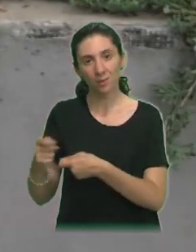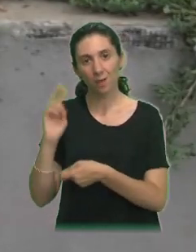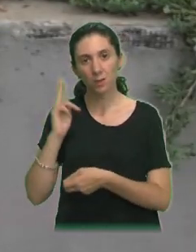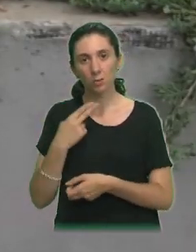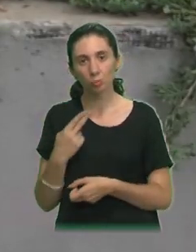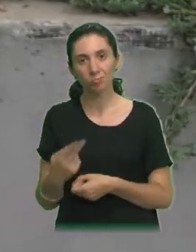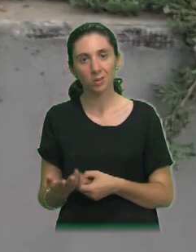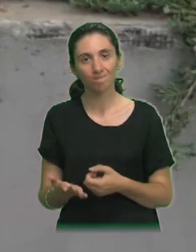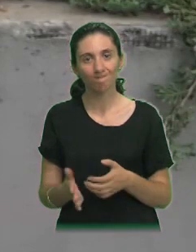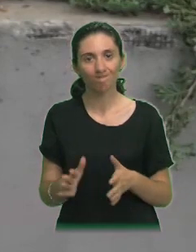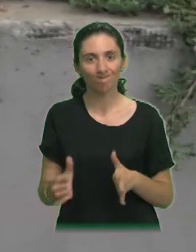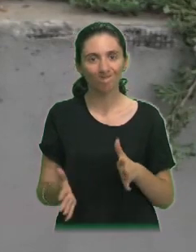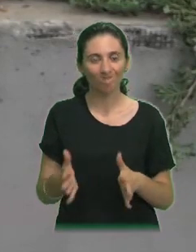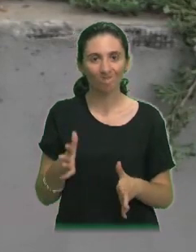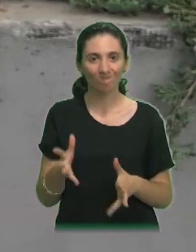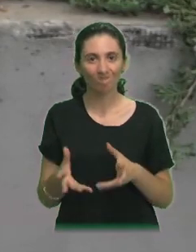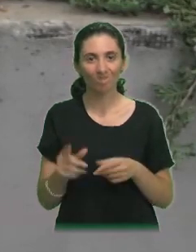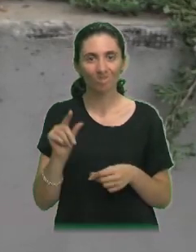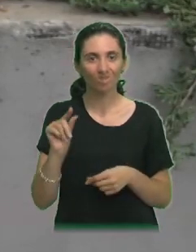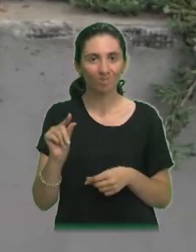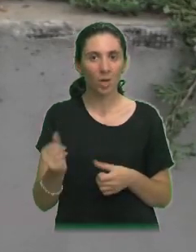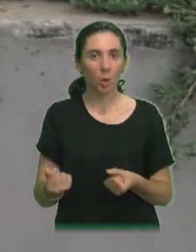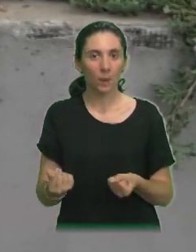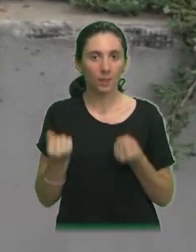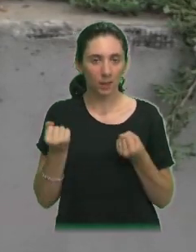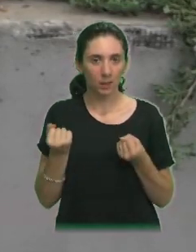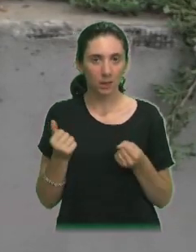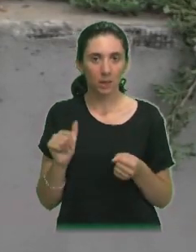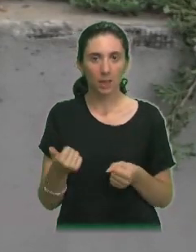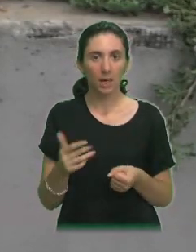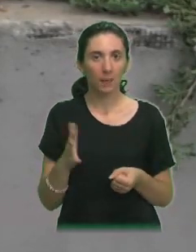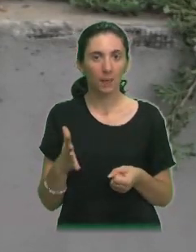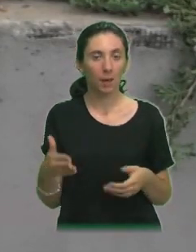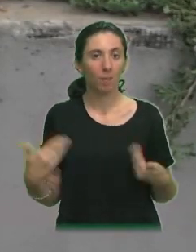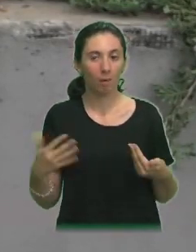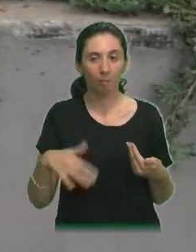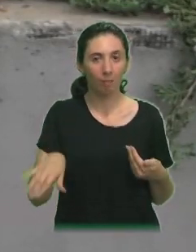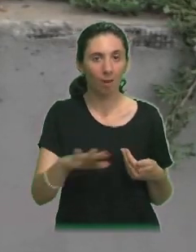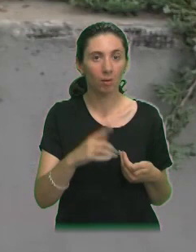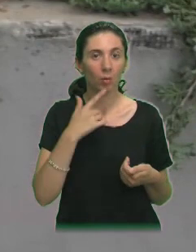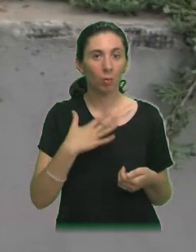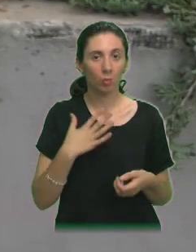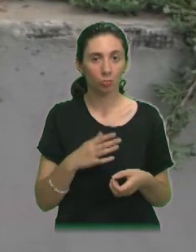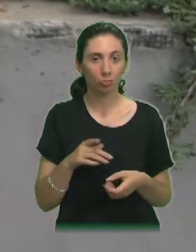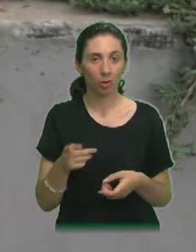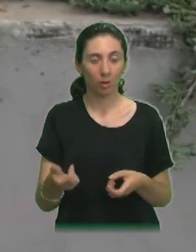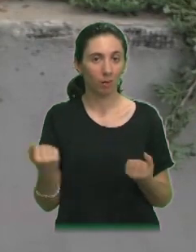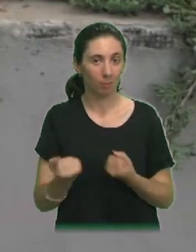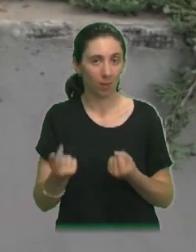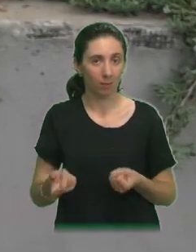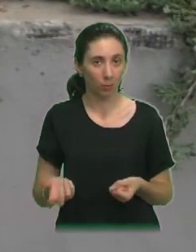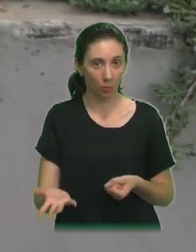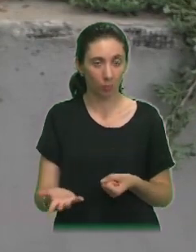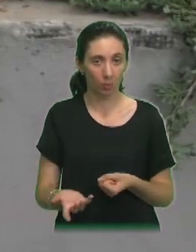malo teže, nema pomlatka, nema mladi koji bi se time bavili jer odlaze u atraktivnije i